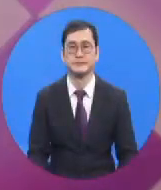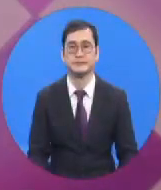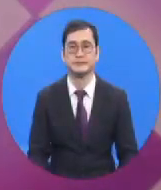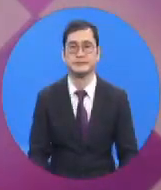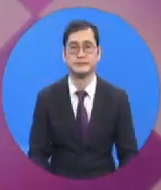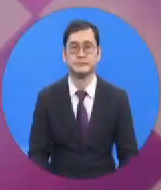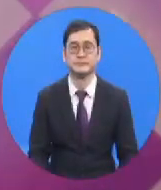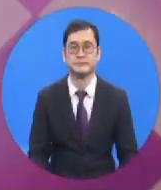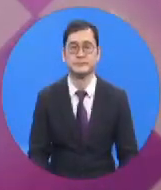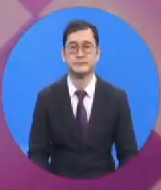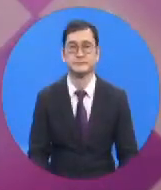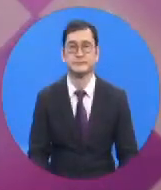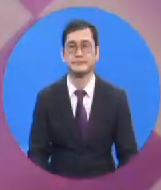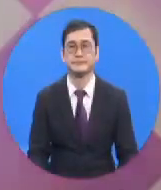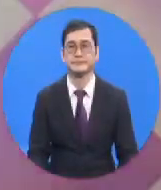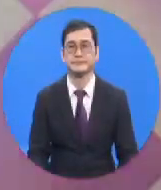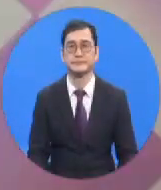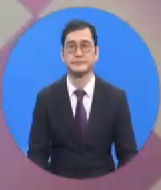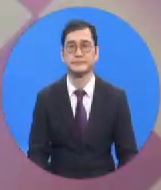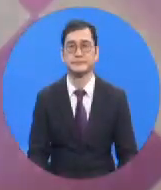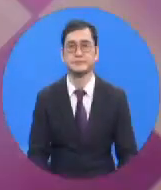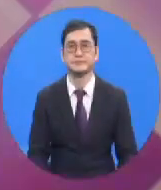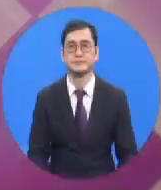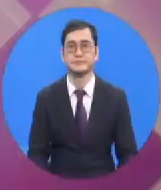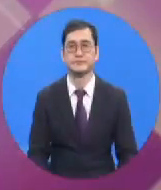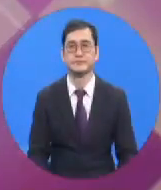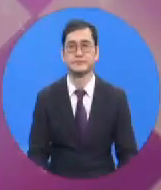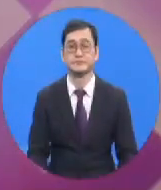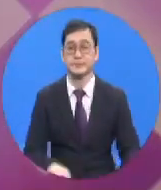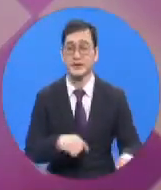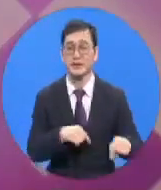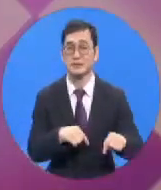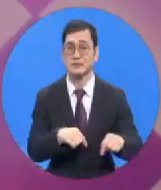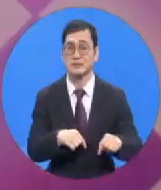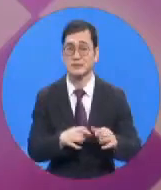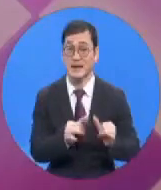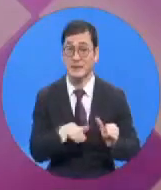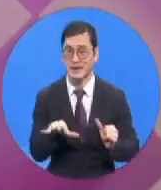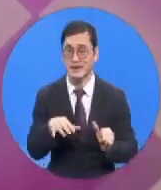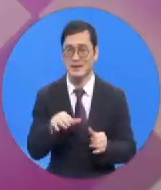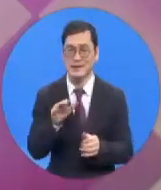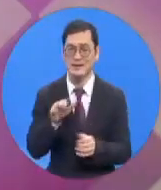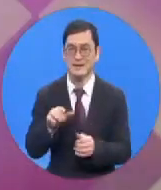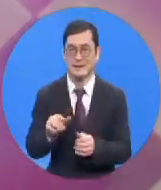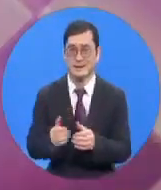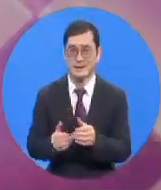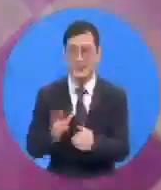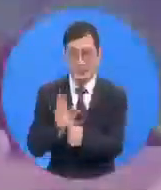여전히 정치권, 국민 사이에서는 재난지원금 문제가 굉장히 화두가 되고 있습니다.